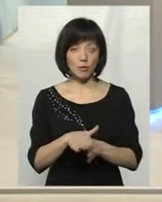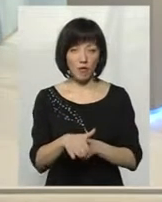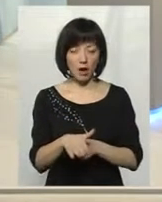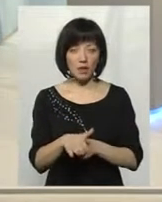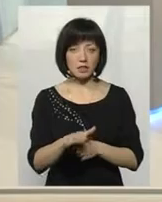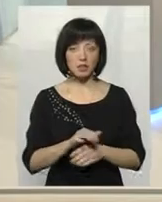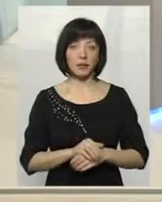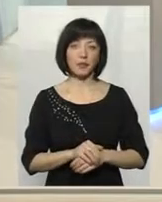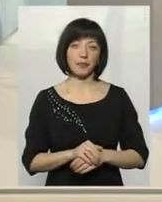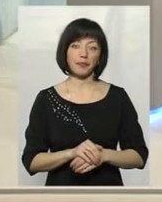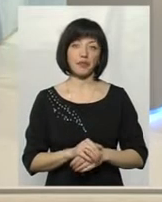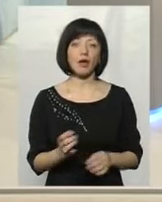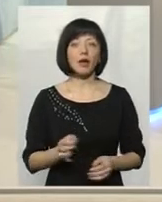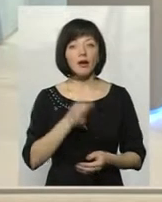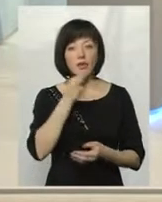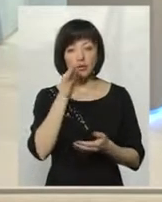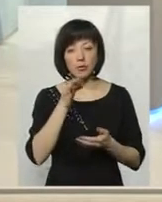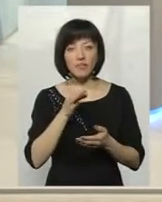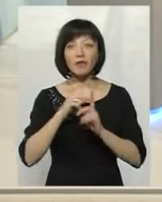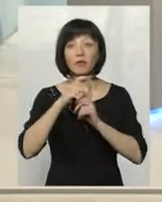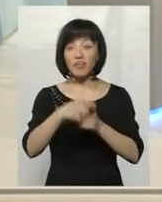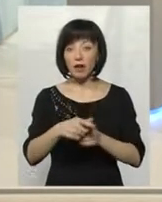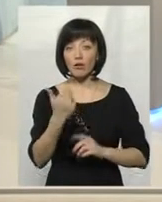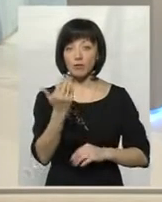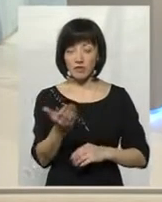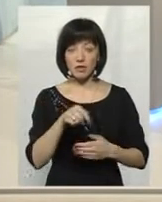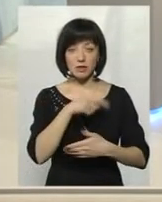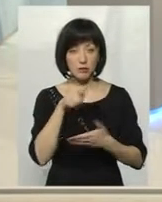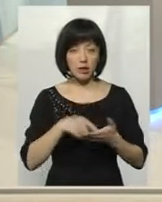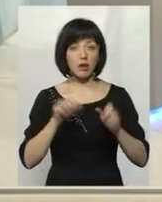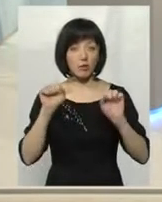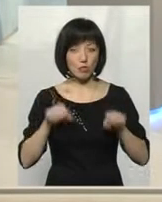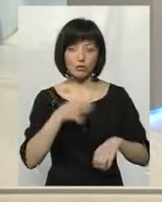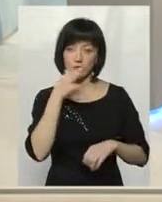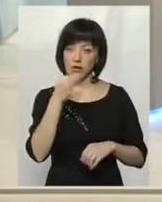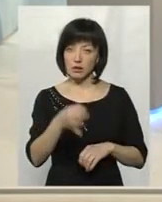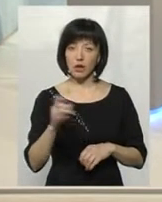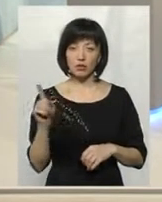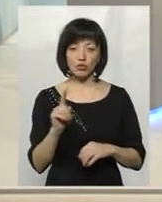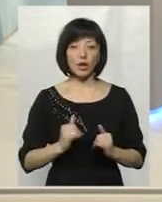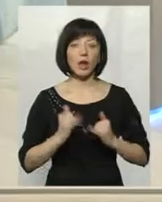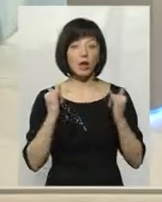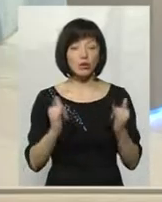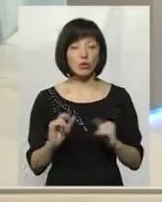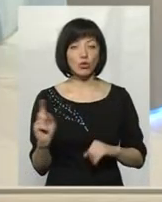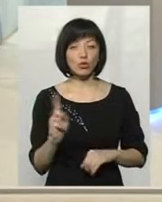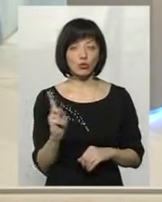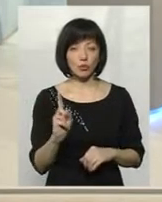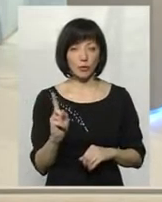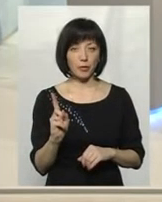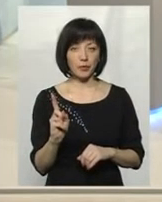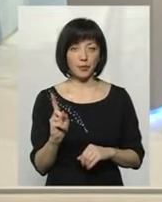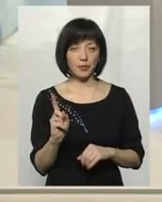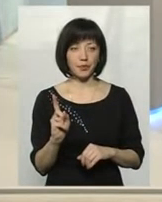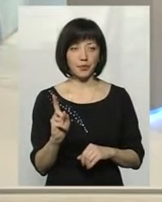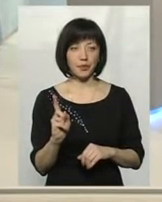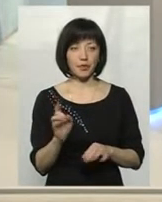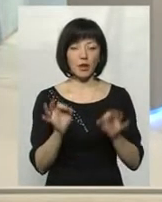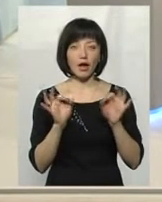Для відповідаючи на ваше запитання, я можу сказати, що для того, щоб